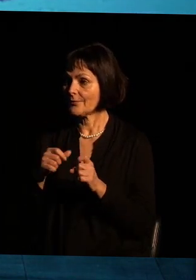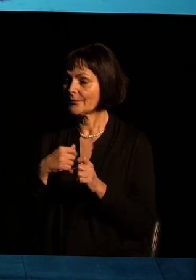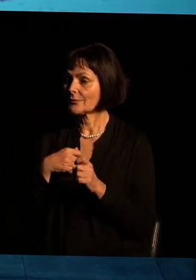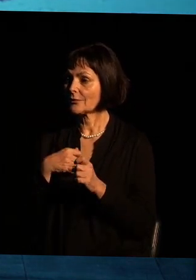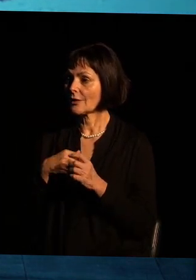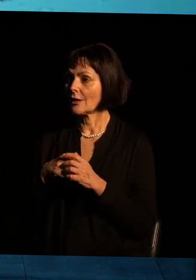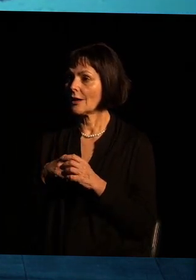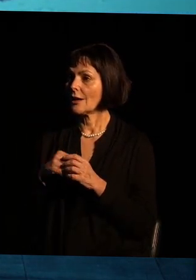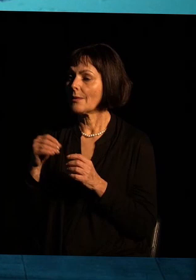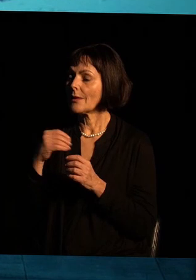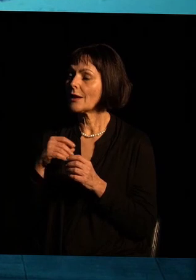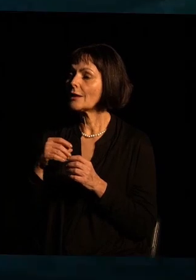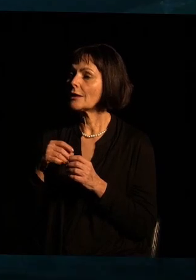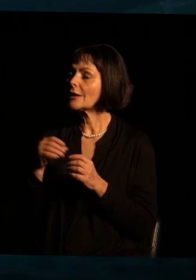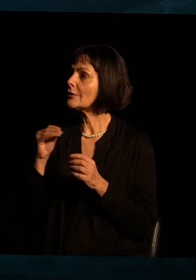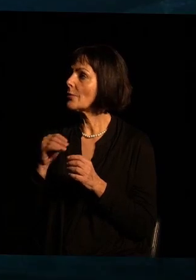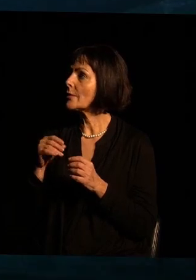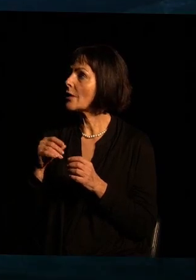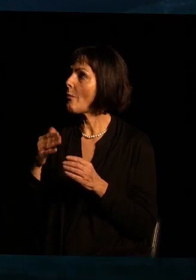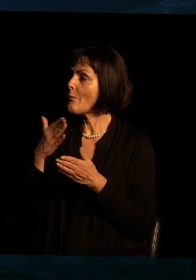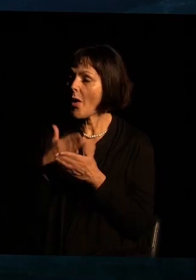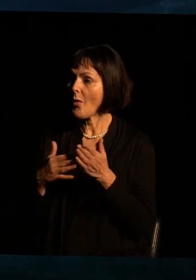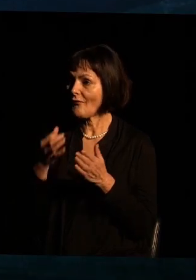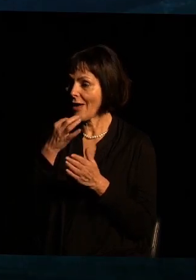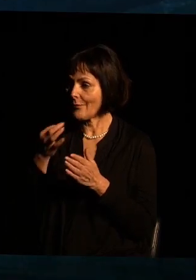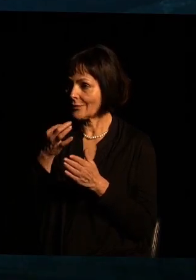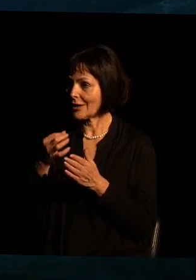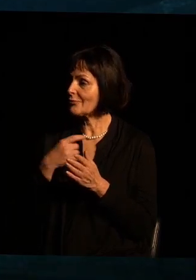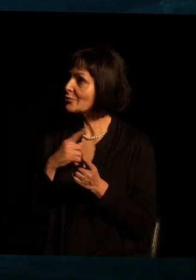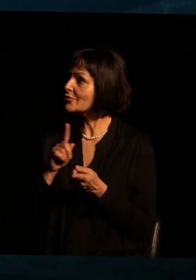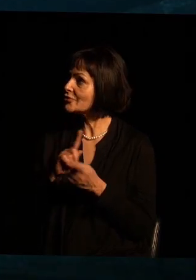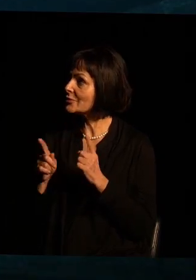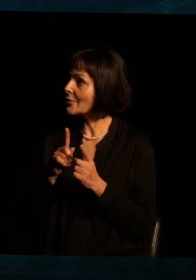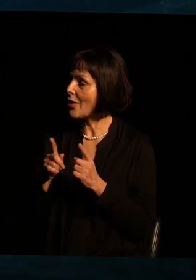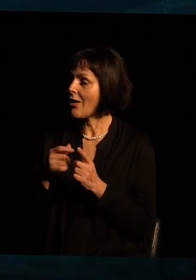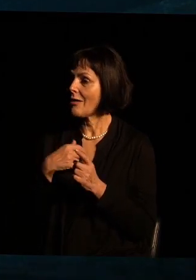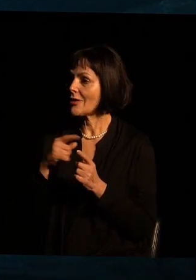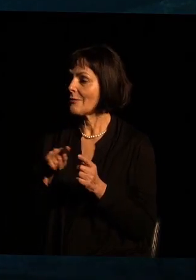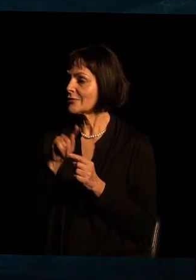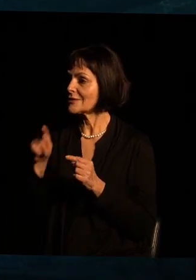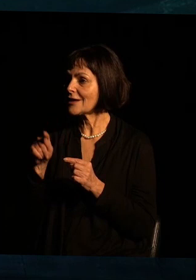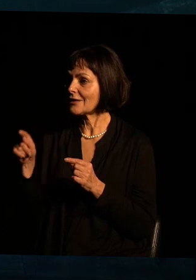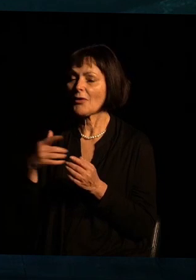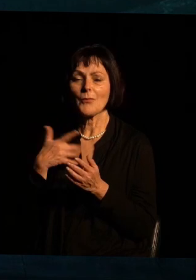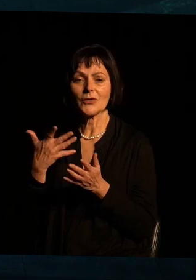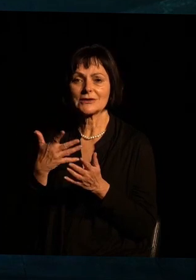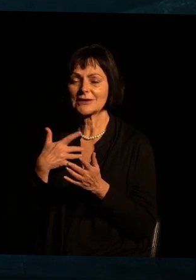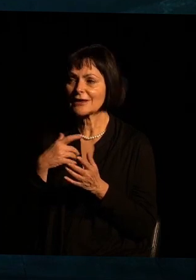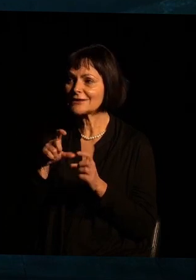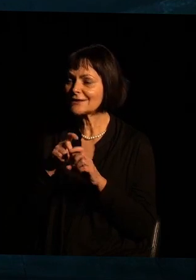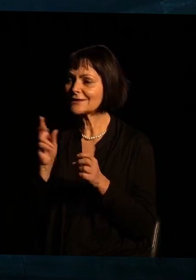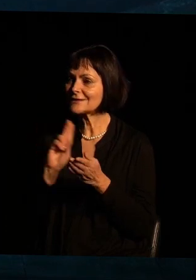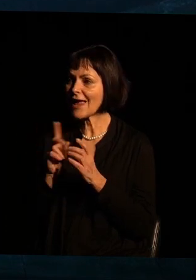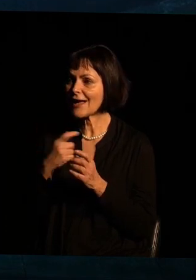tutaj zdradzić tutaj szczegóły od kuchni, to jesteśmy dopiero w połowie pytań, więc musimy przyspieszyć i tam może będę przeskakiwał niestety, bo tutaj